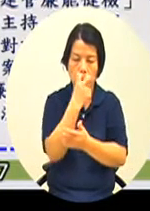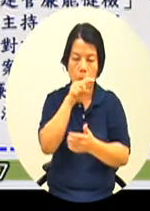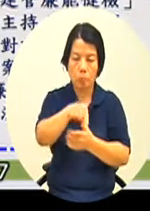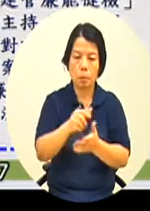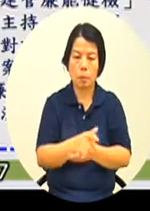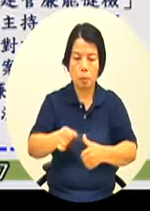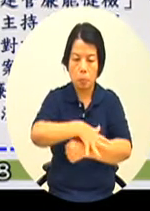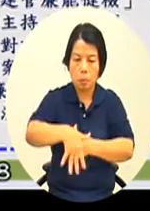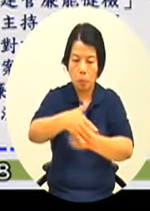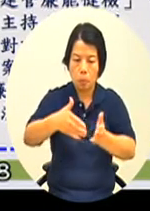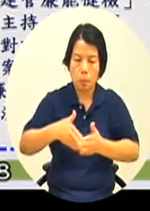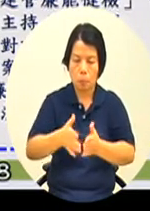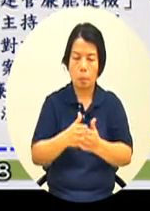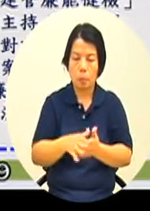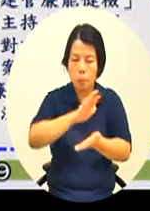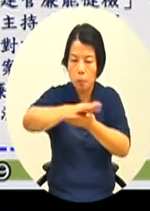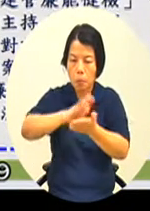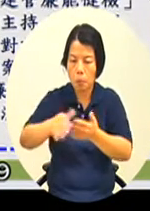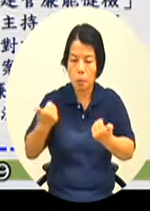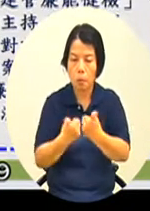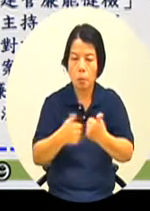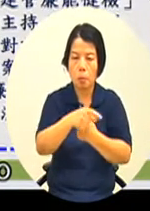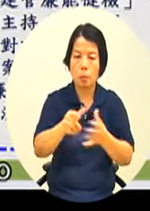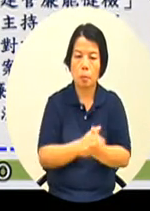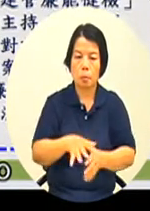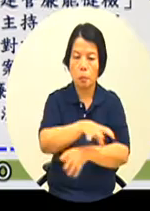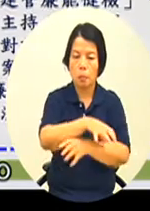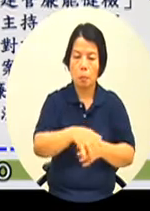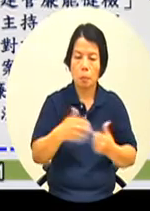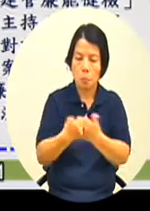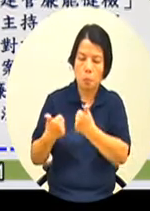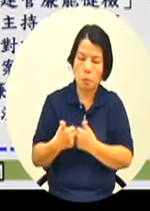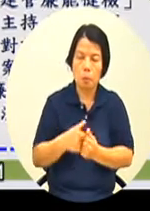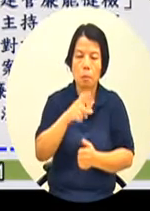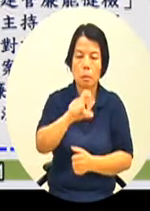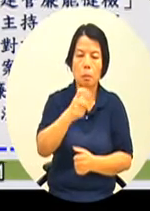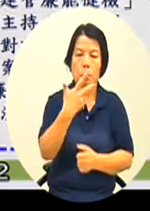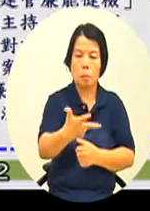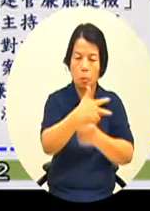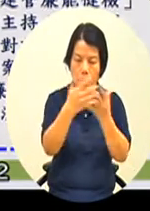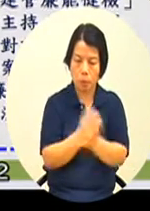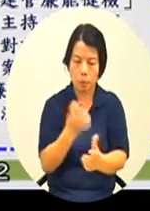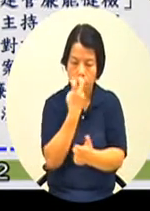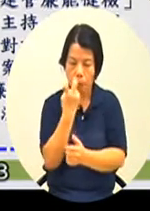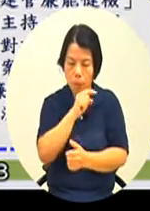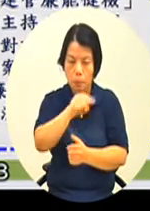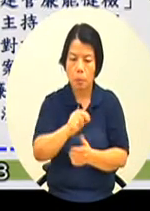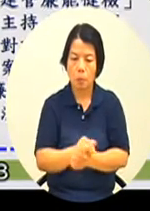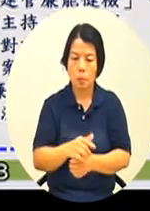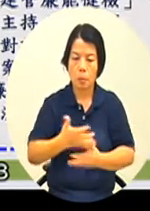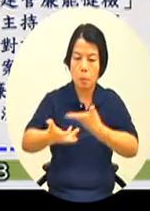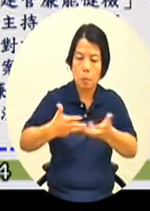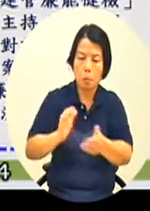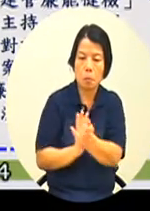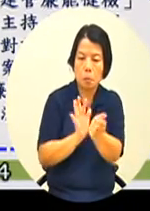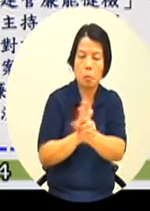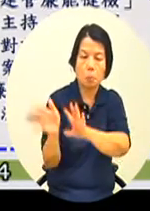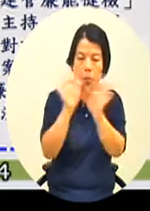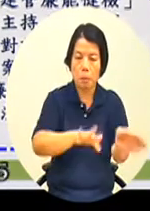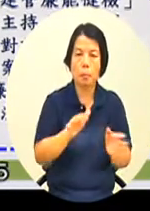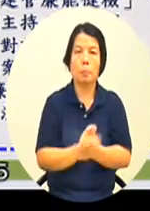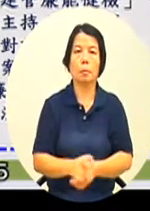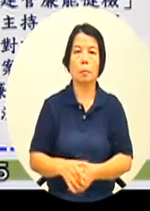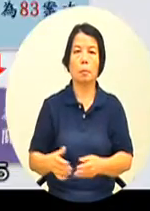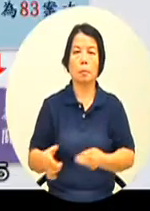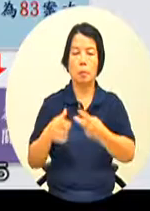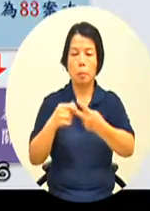开各项的廉政汇报，总共有67的会议次，来检视各机关业务的推动情形。第二个部分，